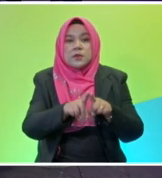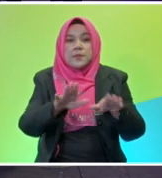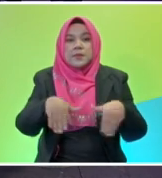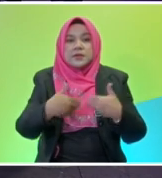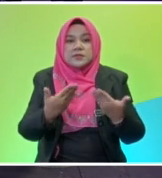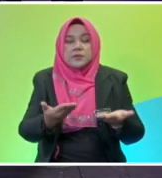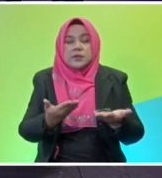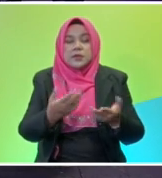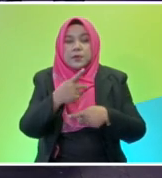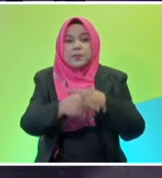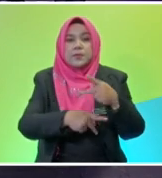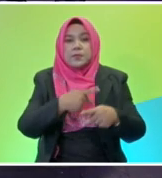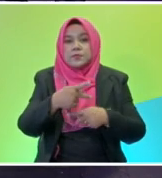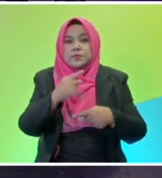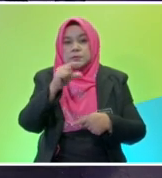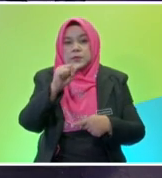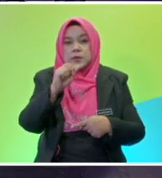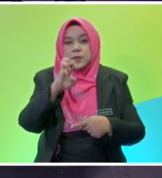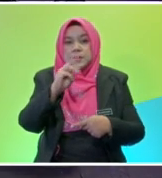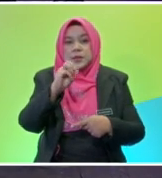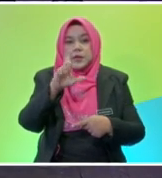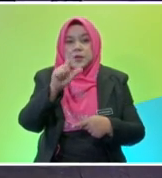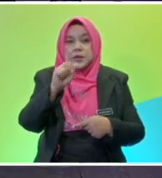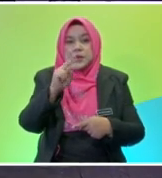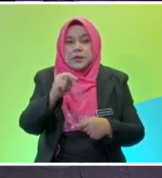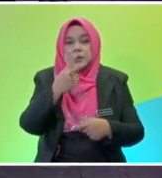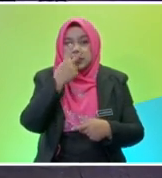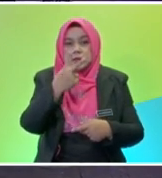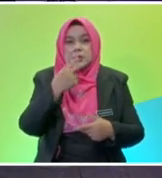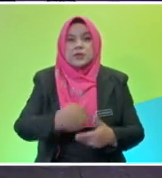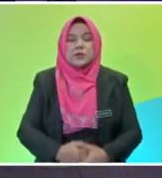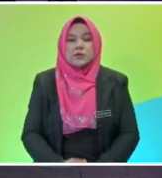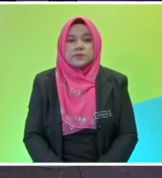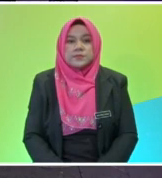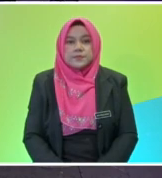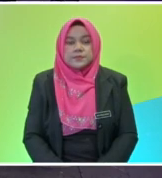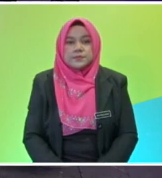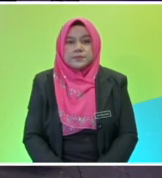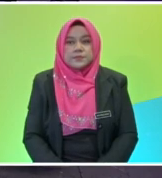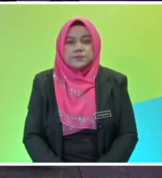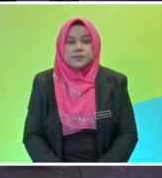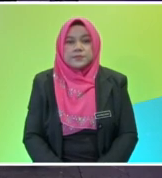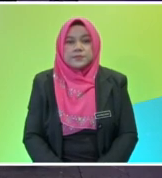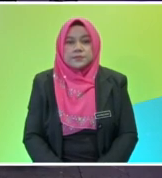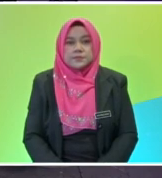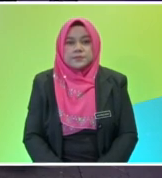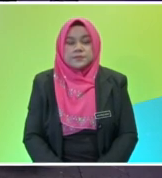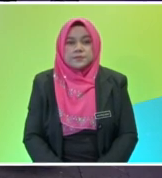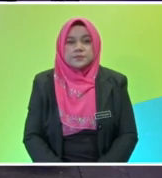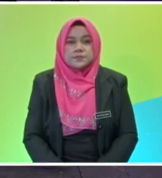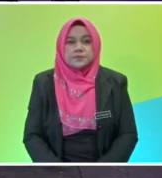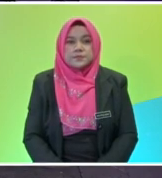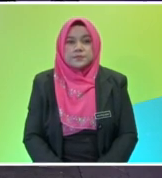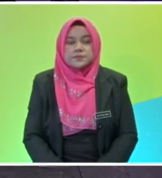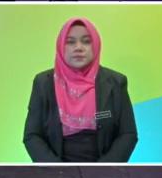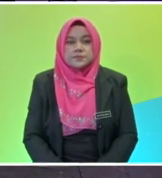dijalankan dalam bilik darca untuk Tayangkan video tersebut